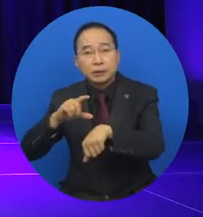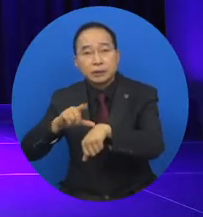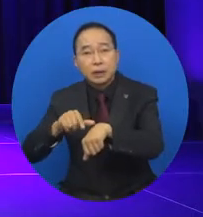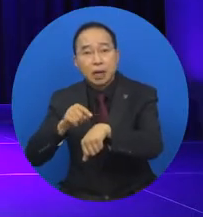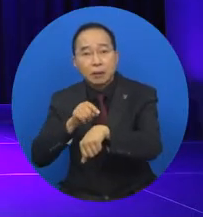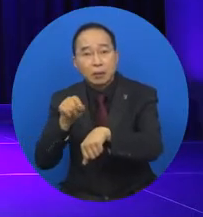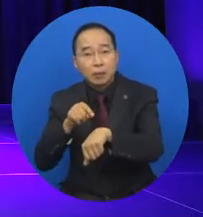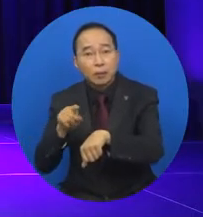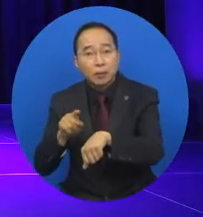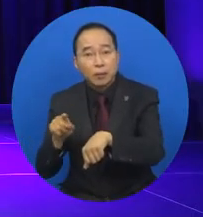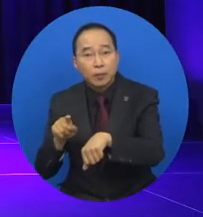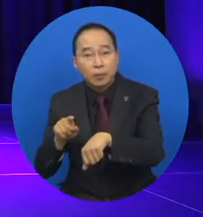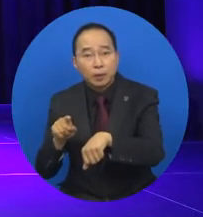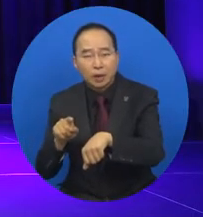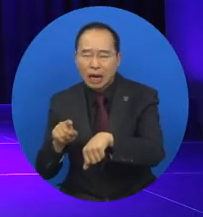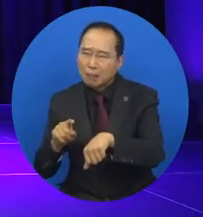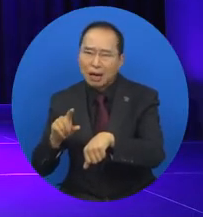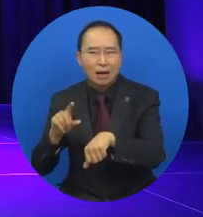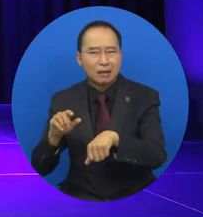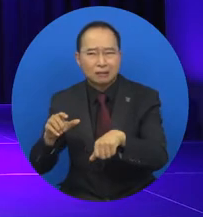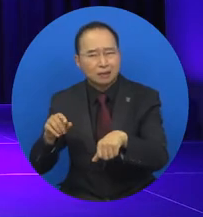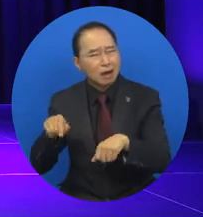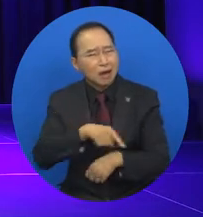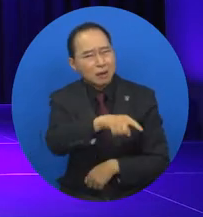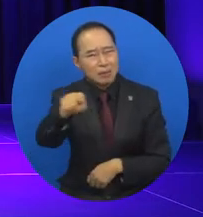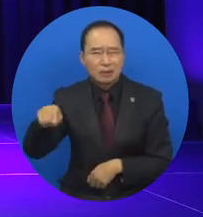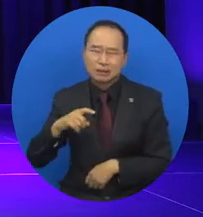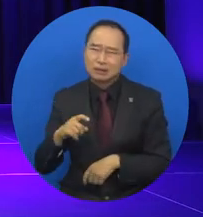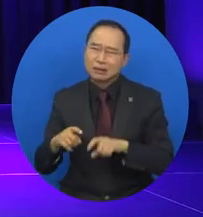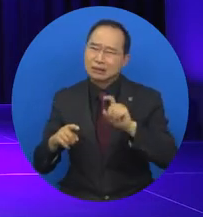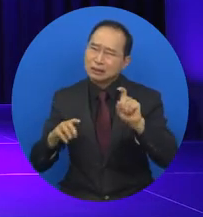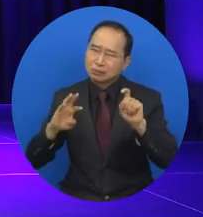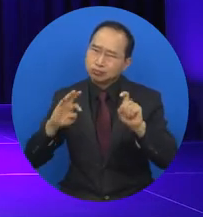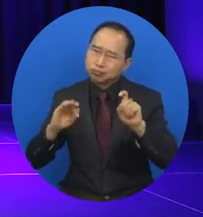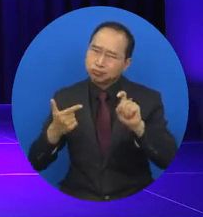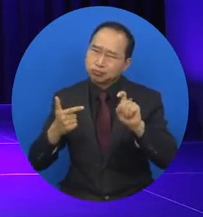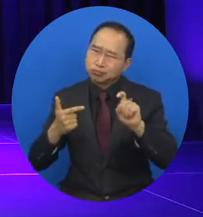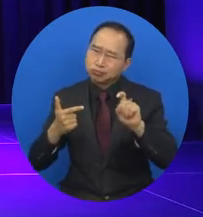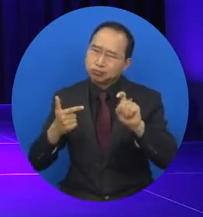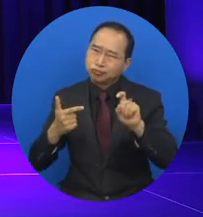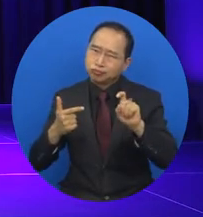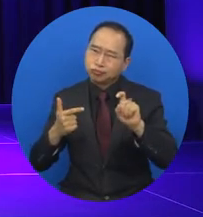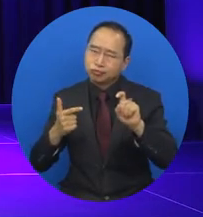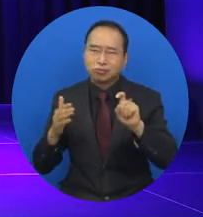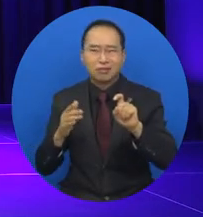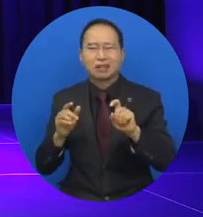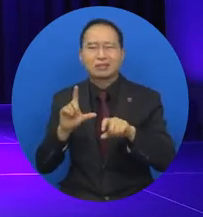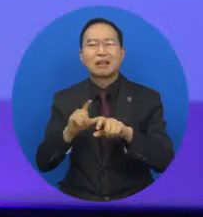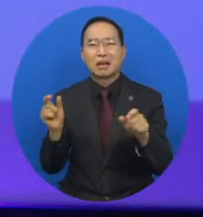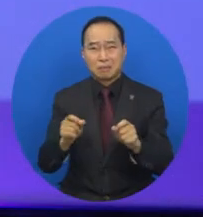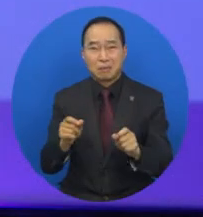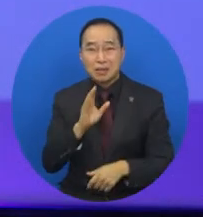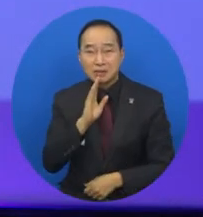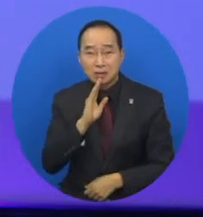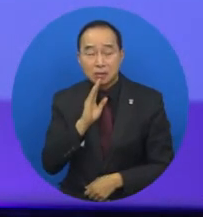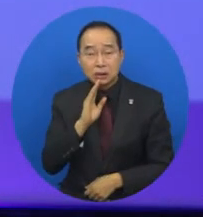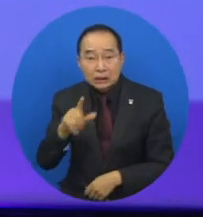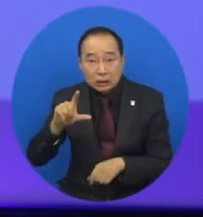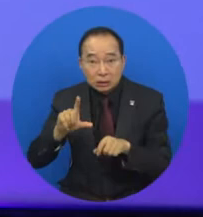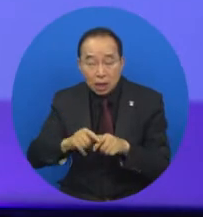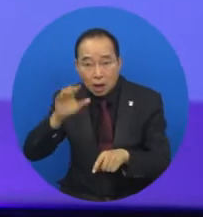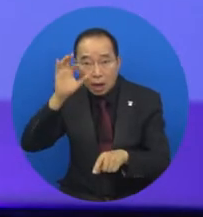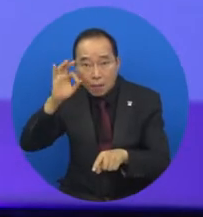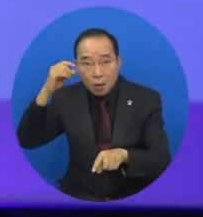그 순간이 얼마나 됐을까요? 10분도 채 되지 않았다고 저는 기억을 합니다만 그 당시